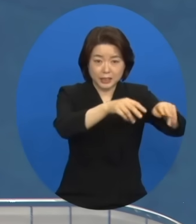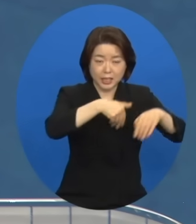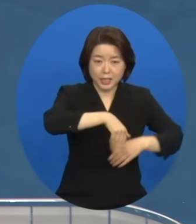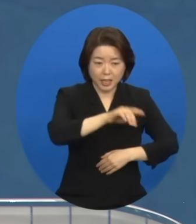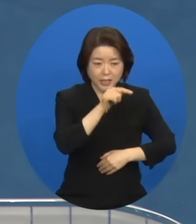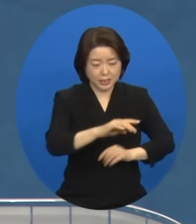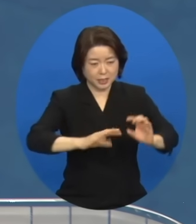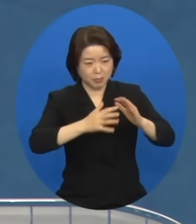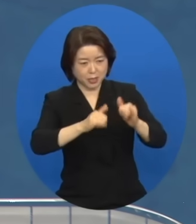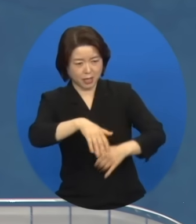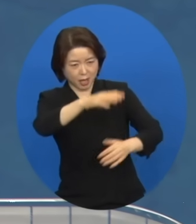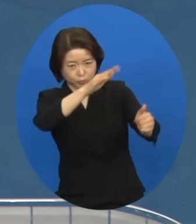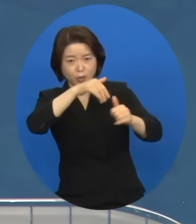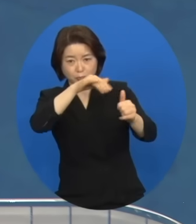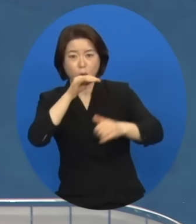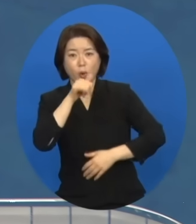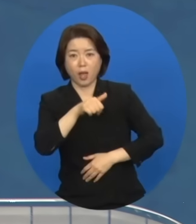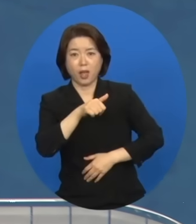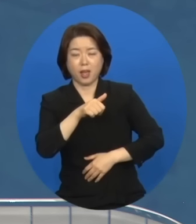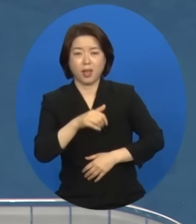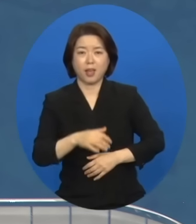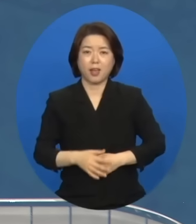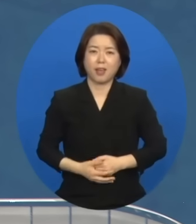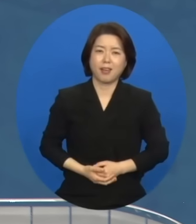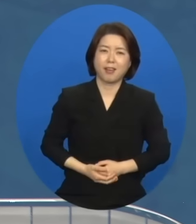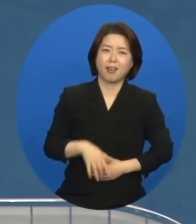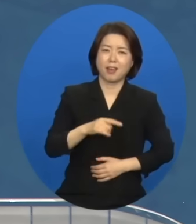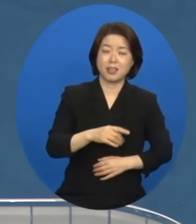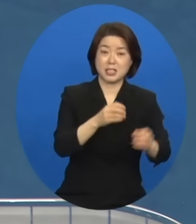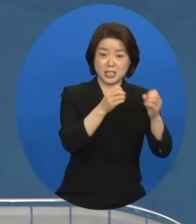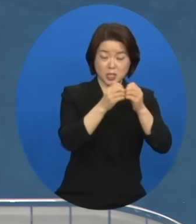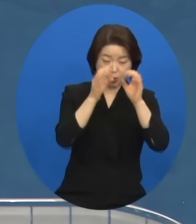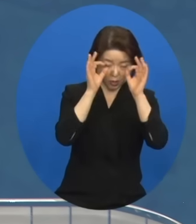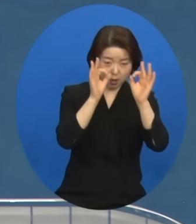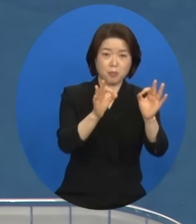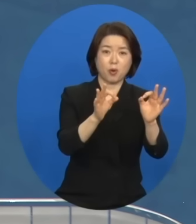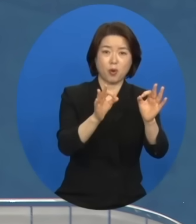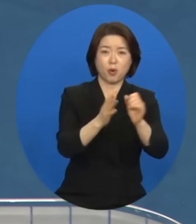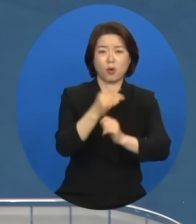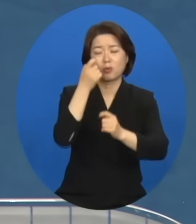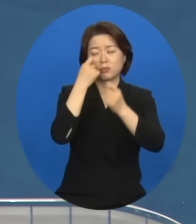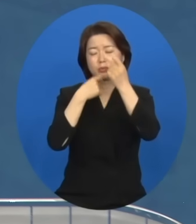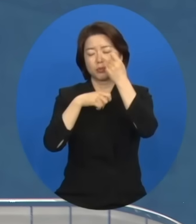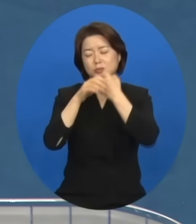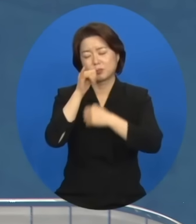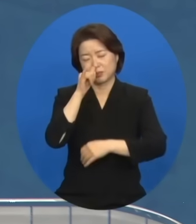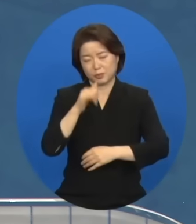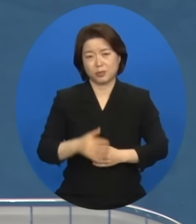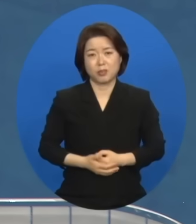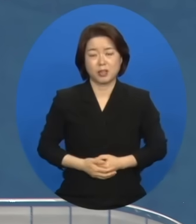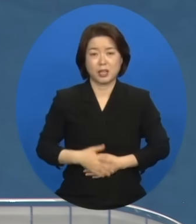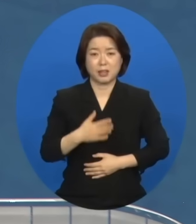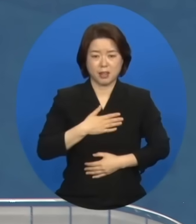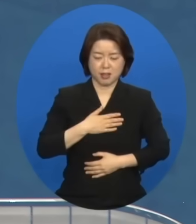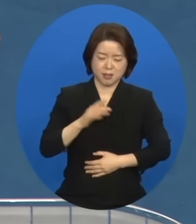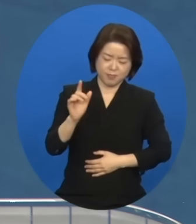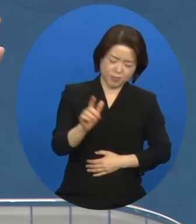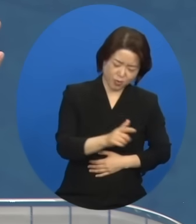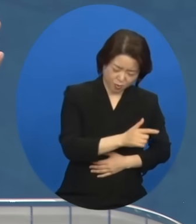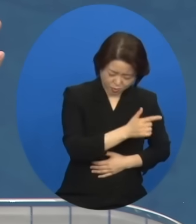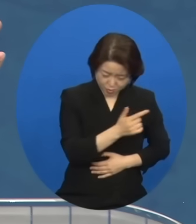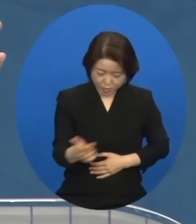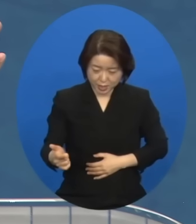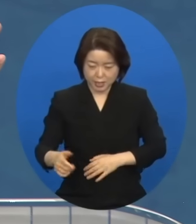백성들을 불렀나니. 이 구절을 묵상하면서 울었어요. 내가 종일